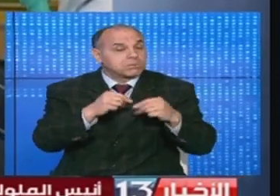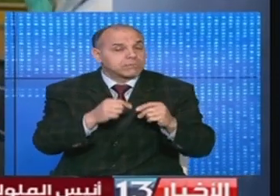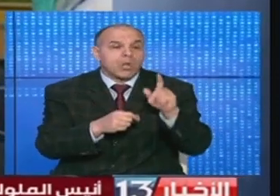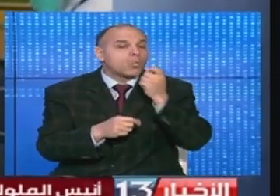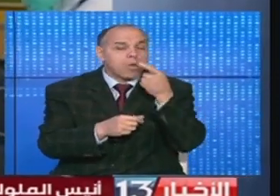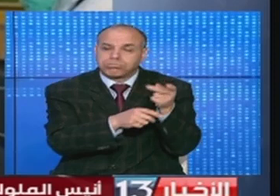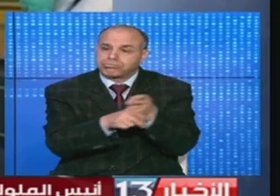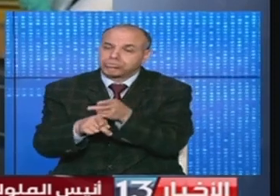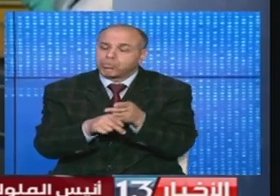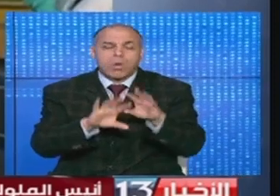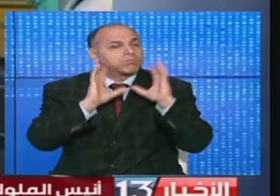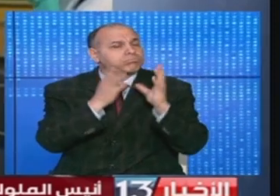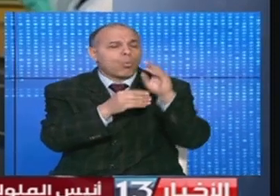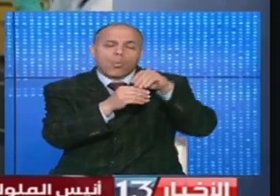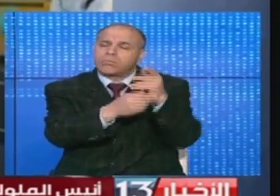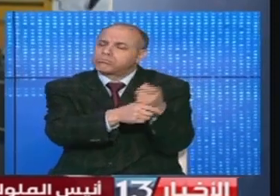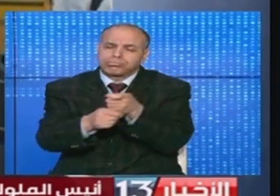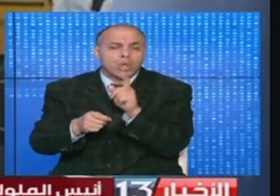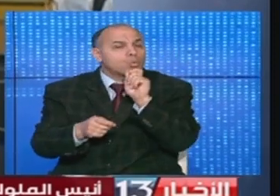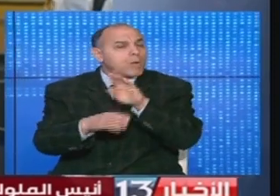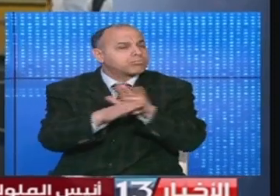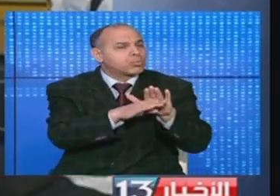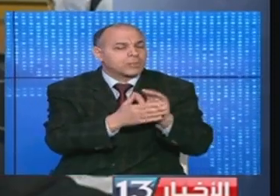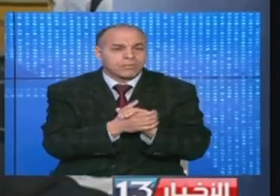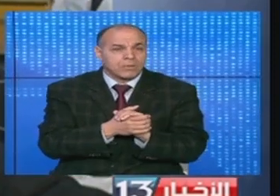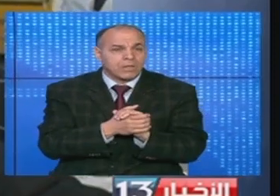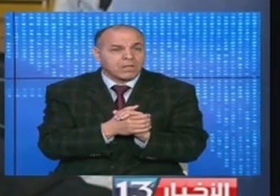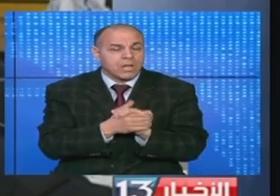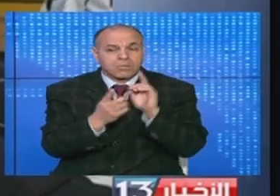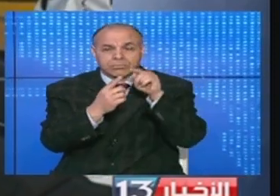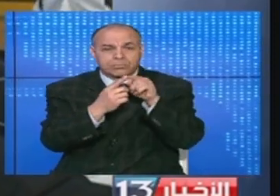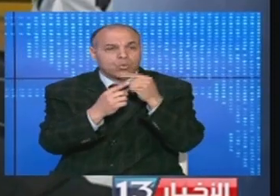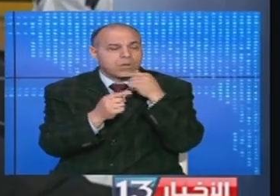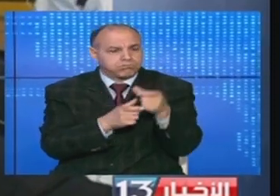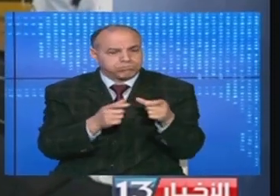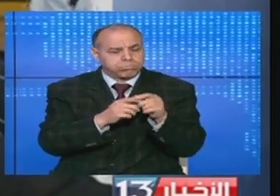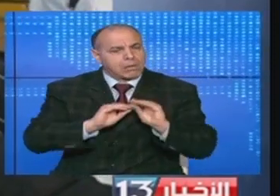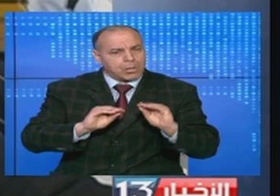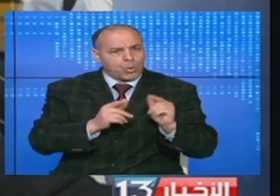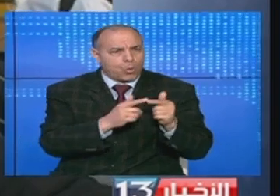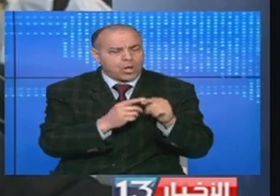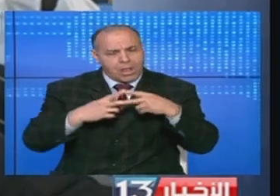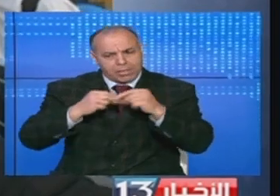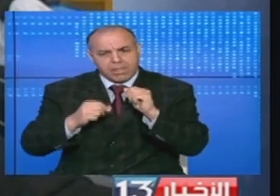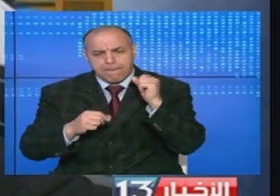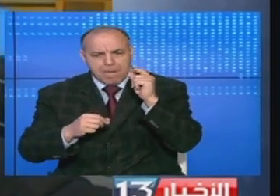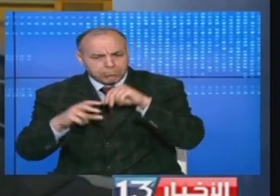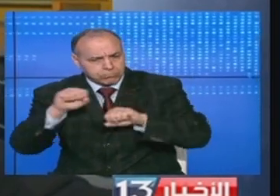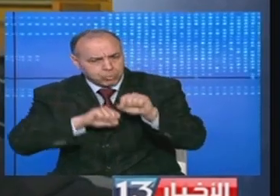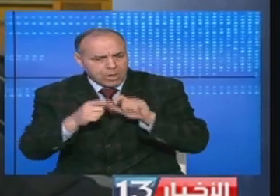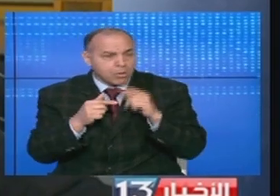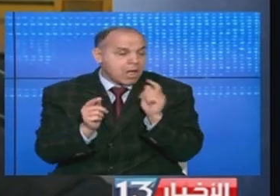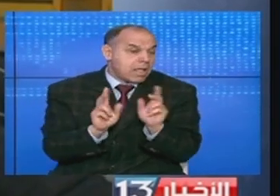سننقل وفضائيه النقل اه ل لغرض تم تكوين في فرق التطهير والتعقيم